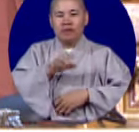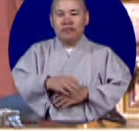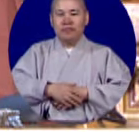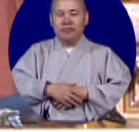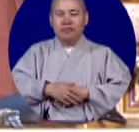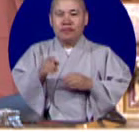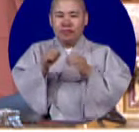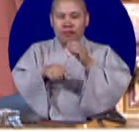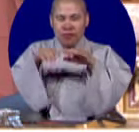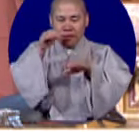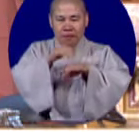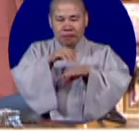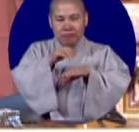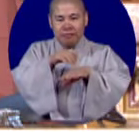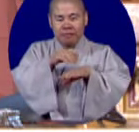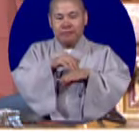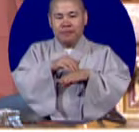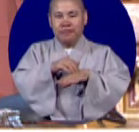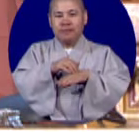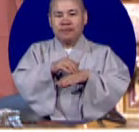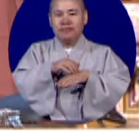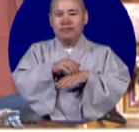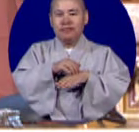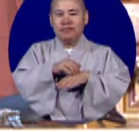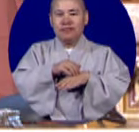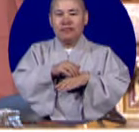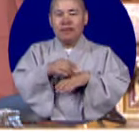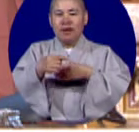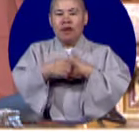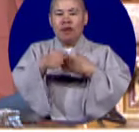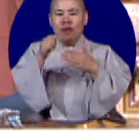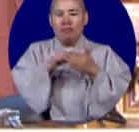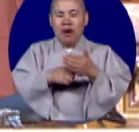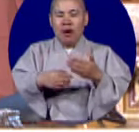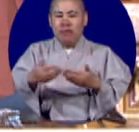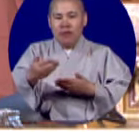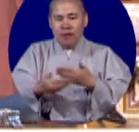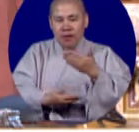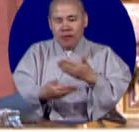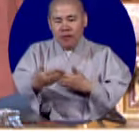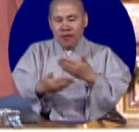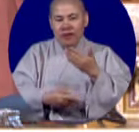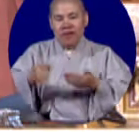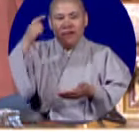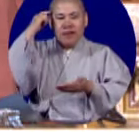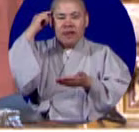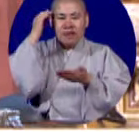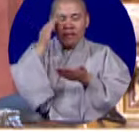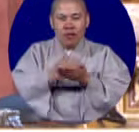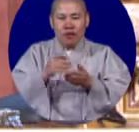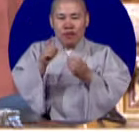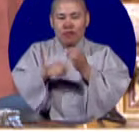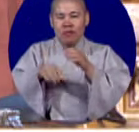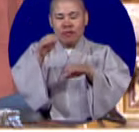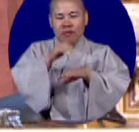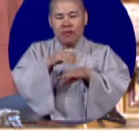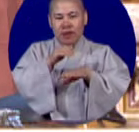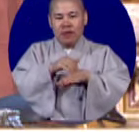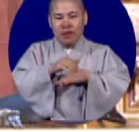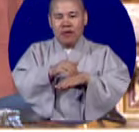그게 수행입니다. 그게. 그러니까 뭐 마음을 나누려고 그 생각 아예 하지 마시고 수행부터